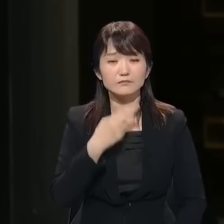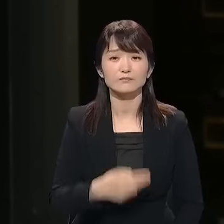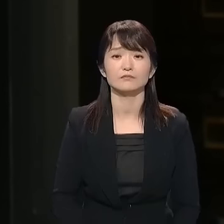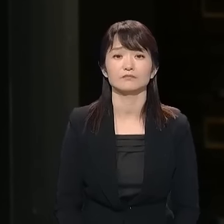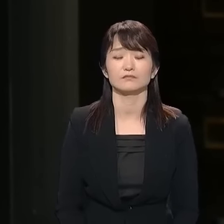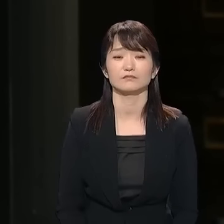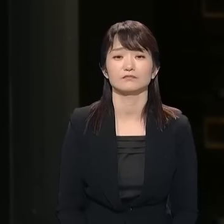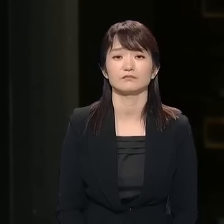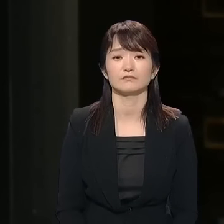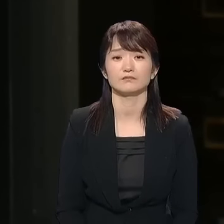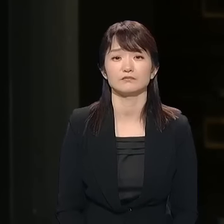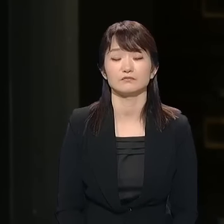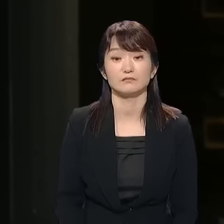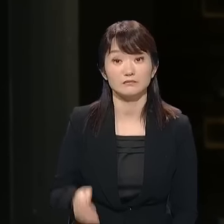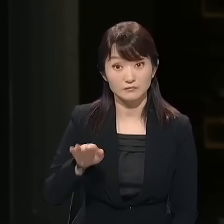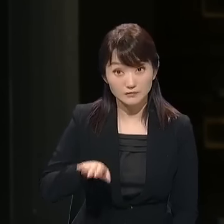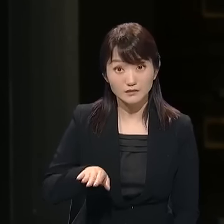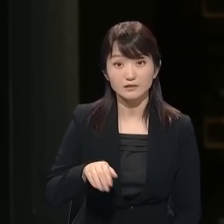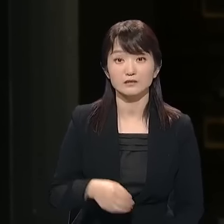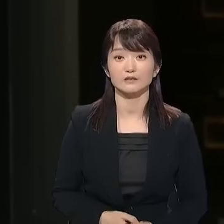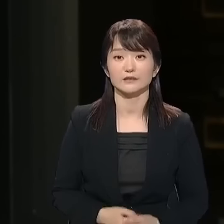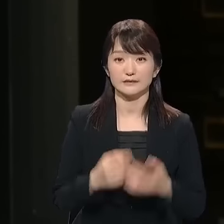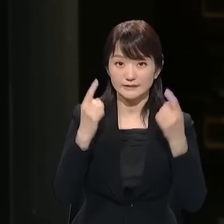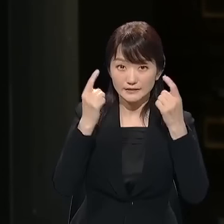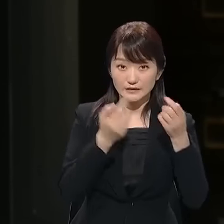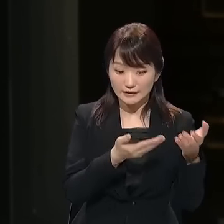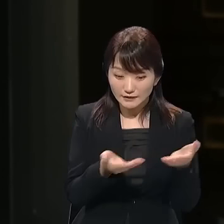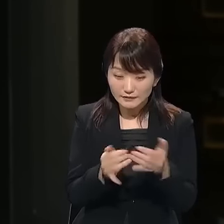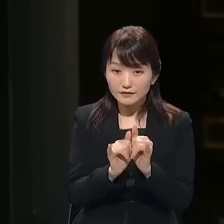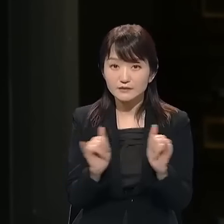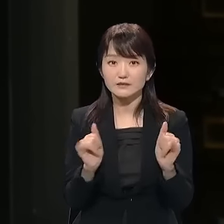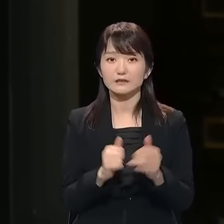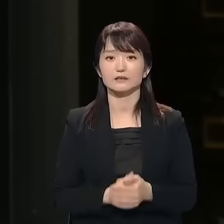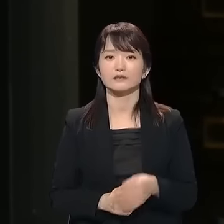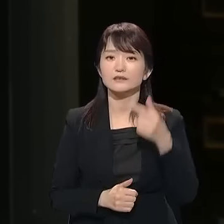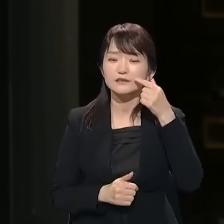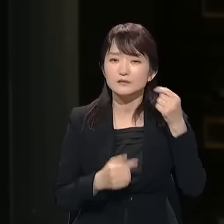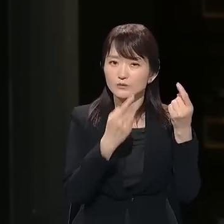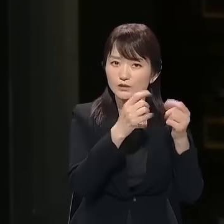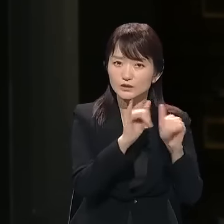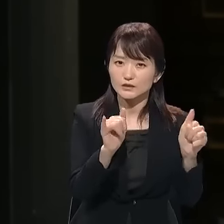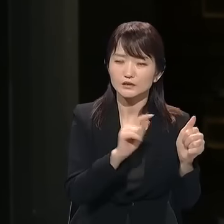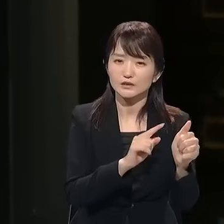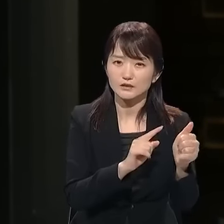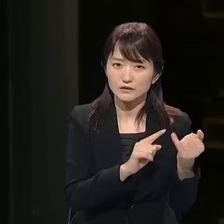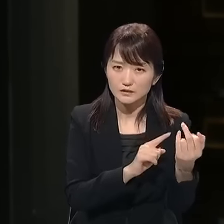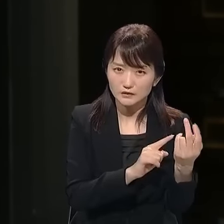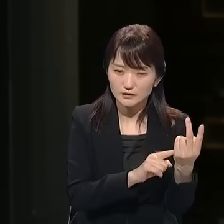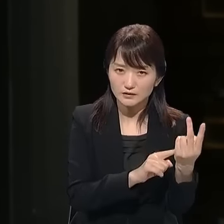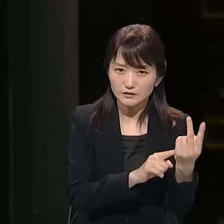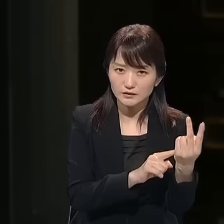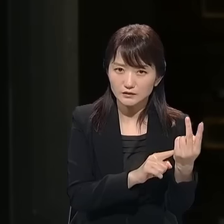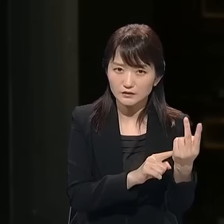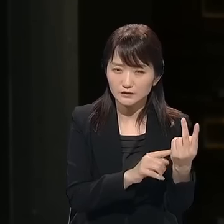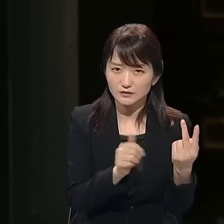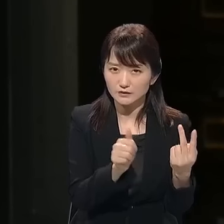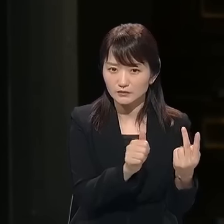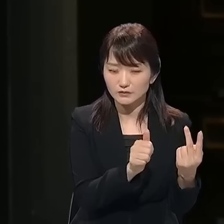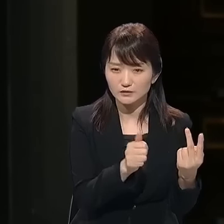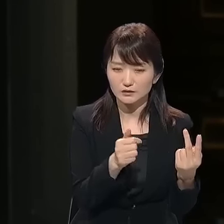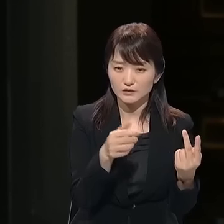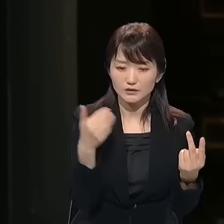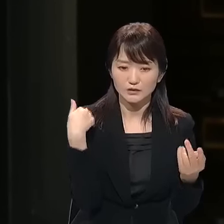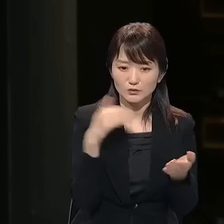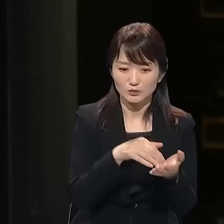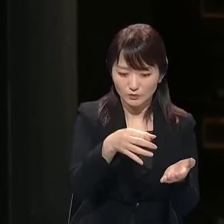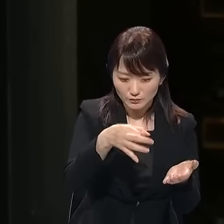얘기를 했어요. 자, 그런데 이 관광 안내원이 일본인 관광객들과 함께 저분들과 함께 환불을 받기 위해서 다시